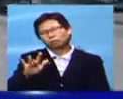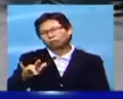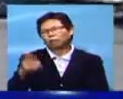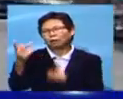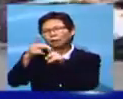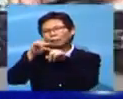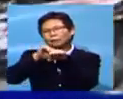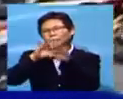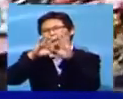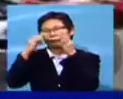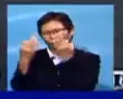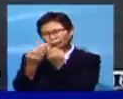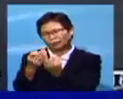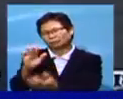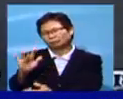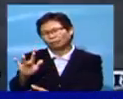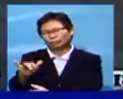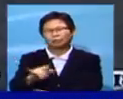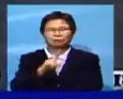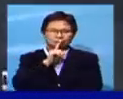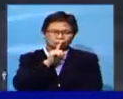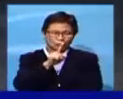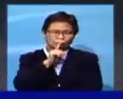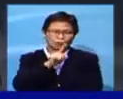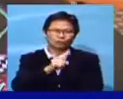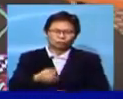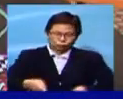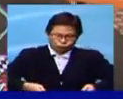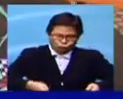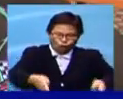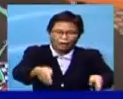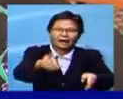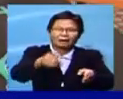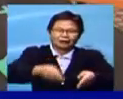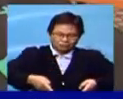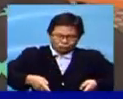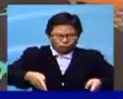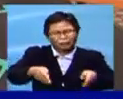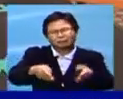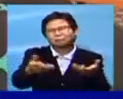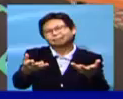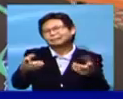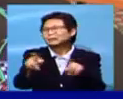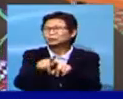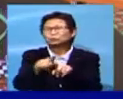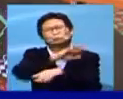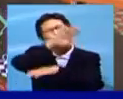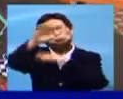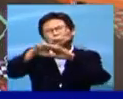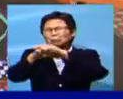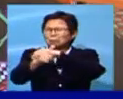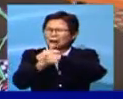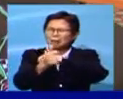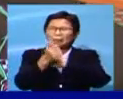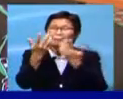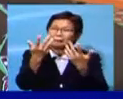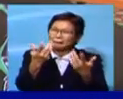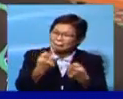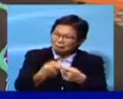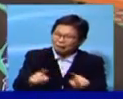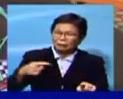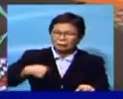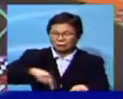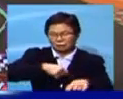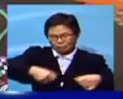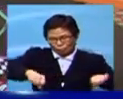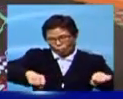simpatilah keluarga beliau sebennyak mana-mana trek pun semuanya semuanya bahaya tapi dari segi kita